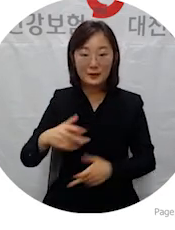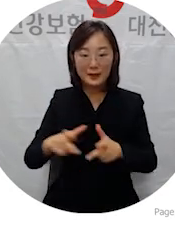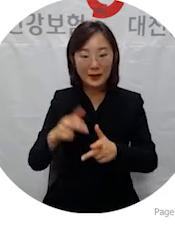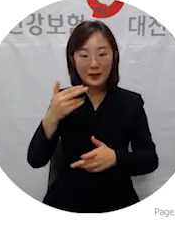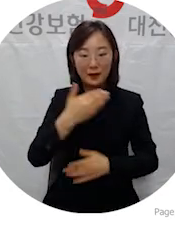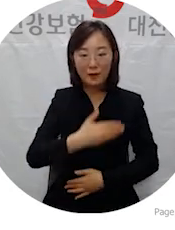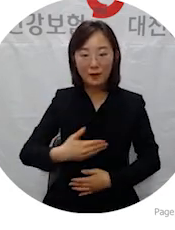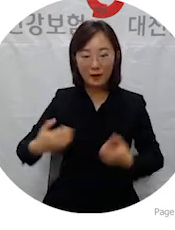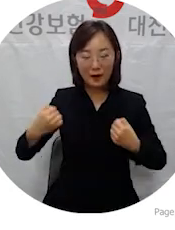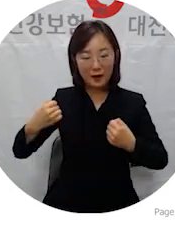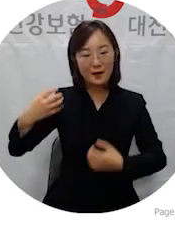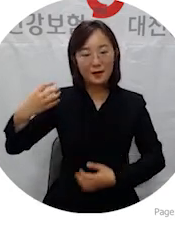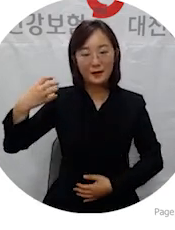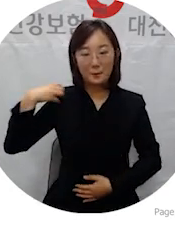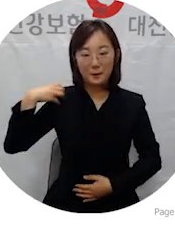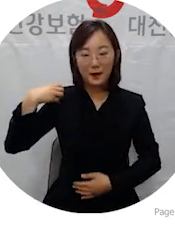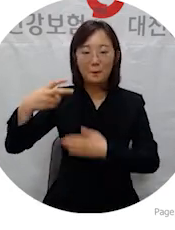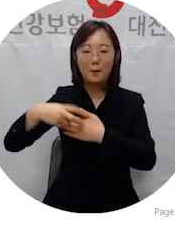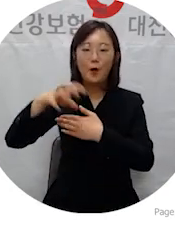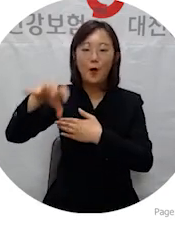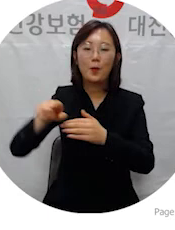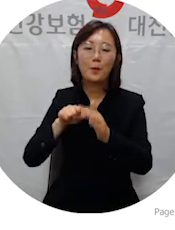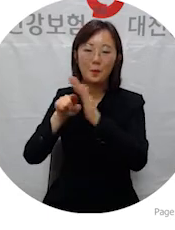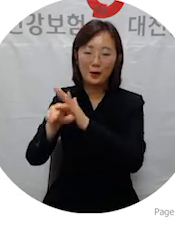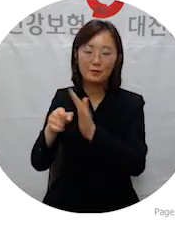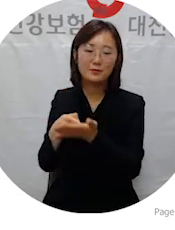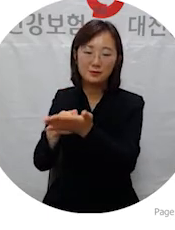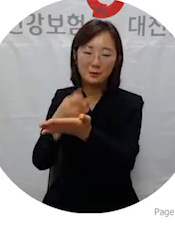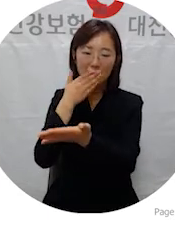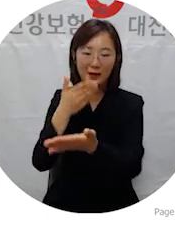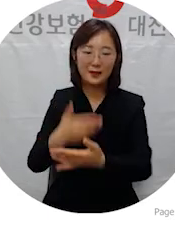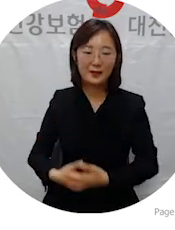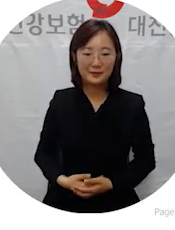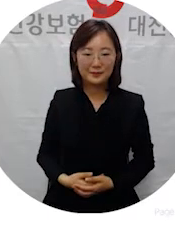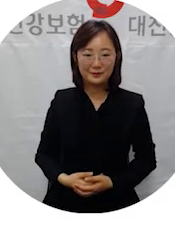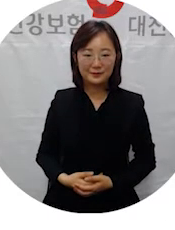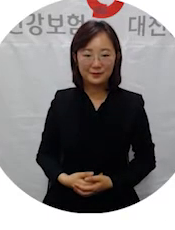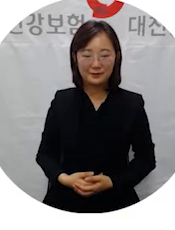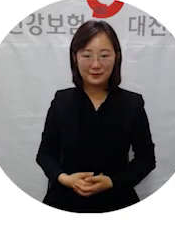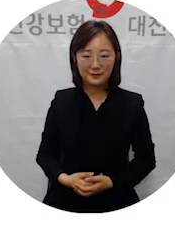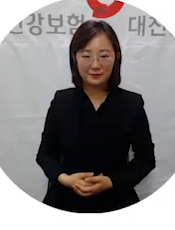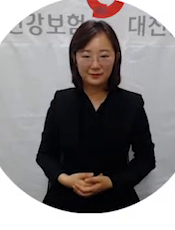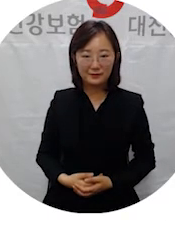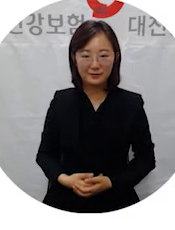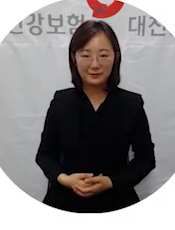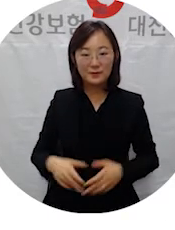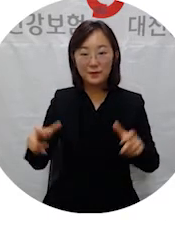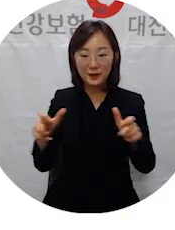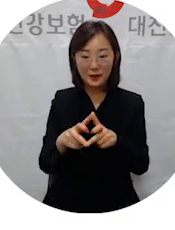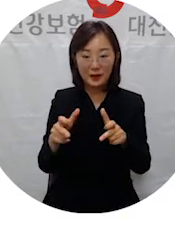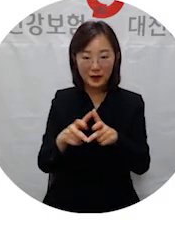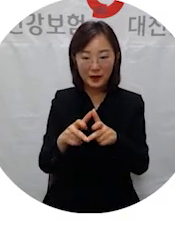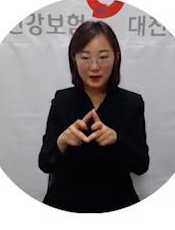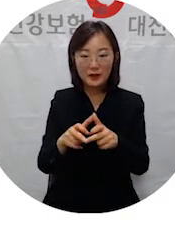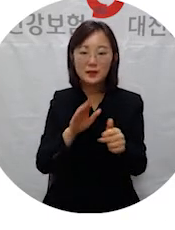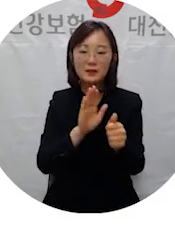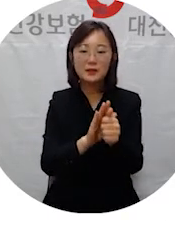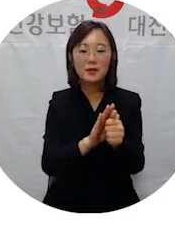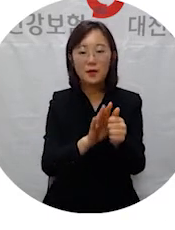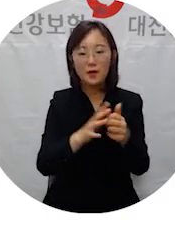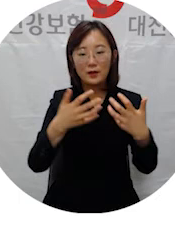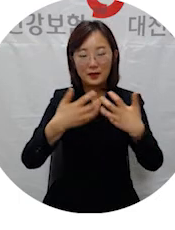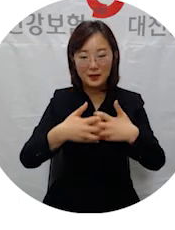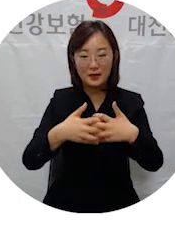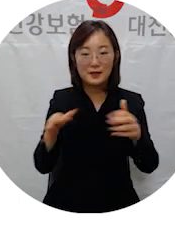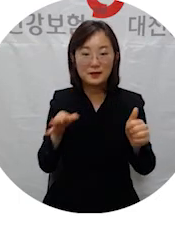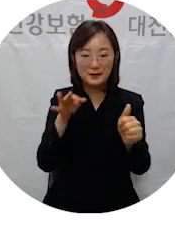장애인 건강주치의 의료기관을 방문하여 신청하시면 됩니다. 다음은 장애인 보조기기